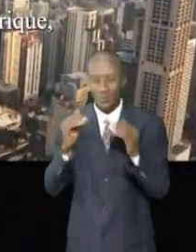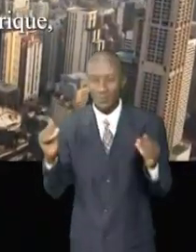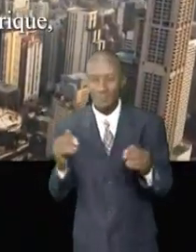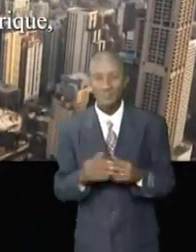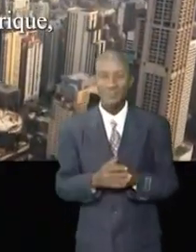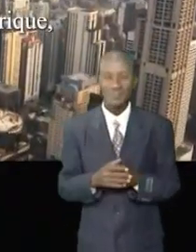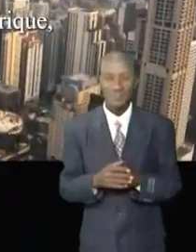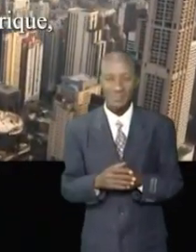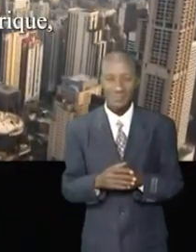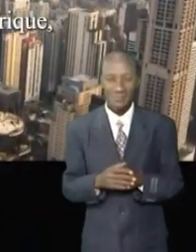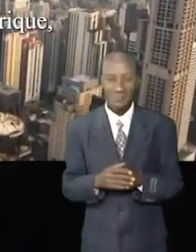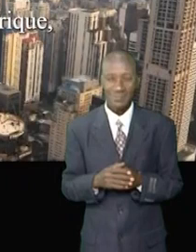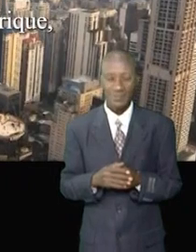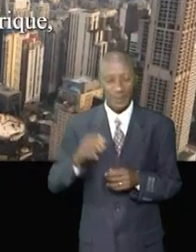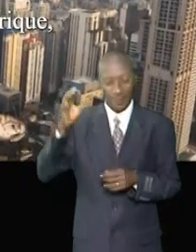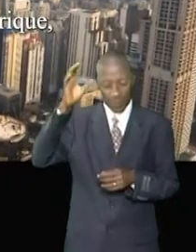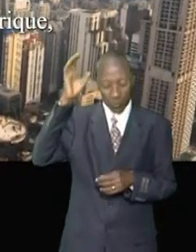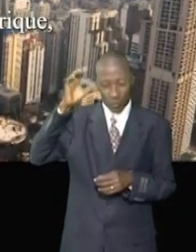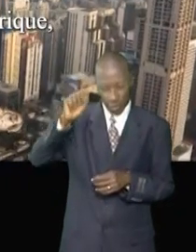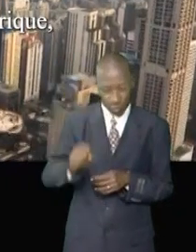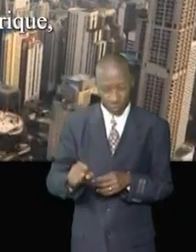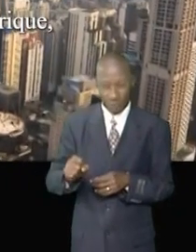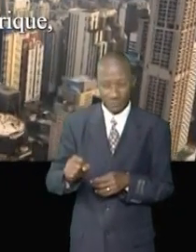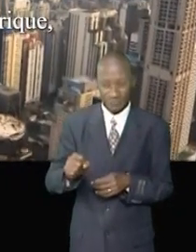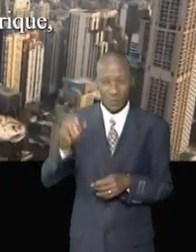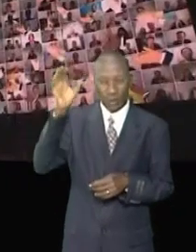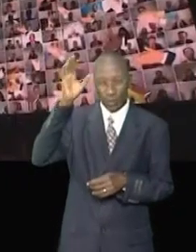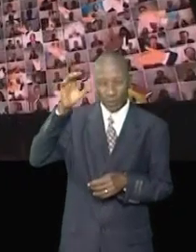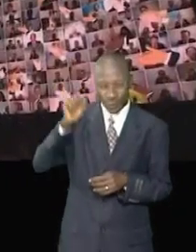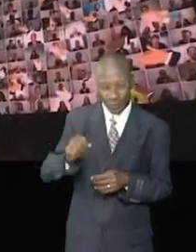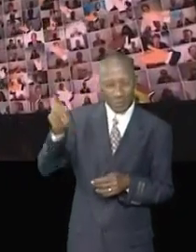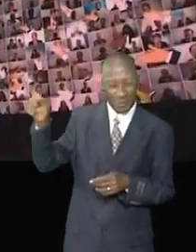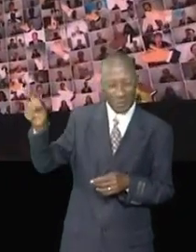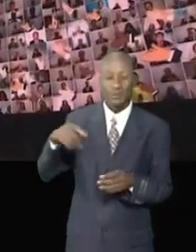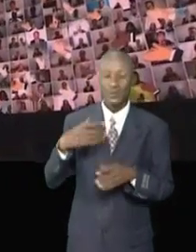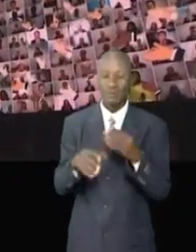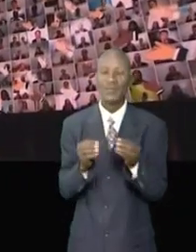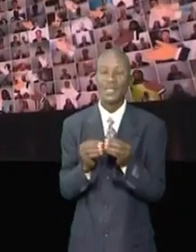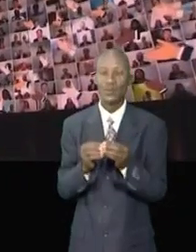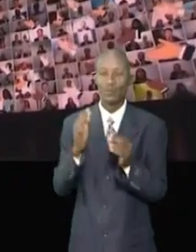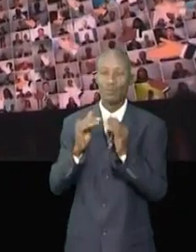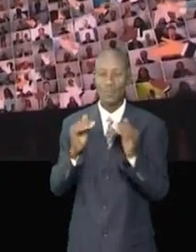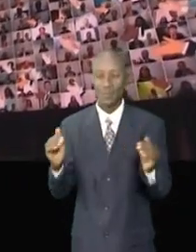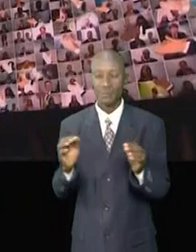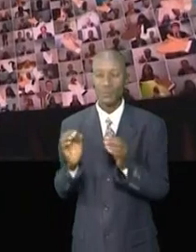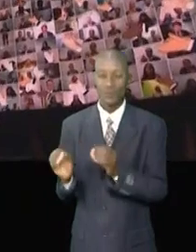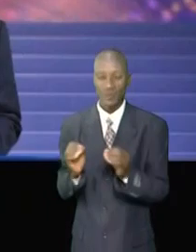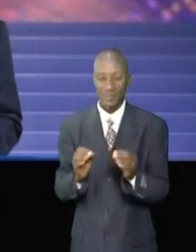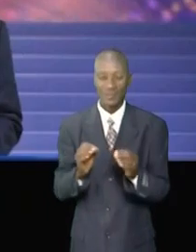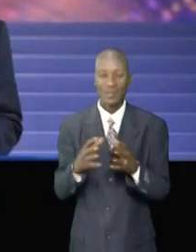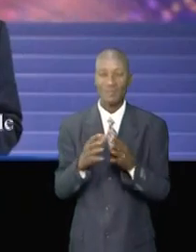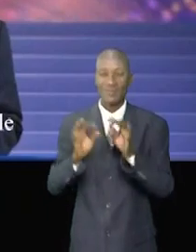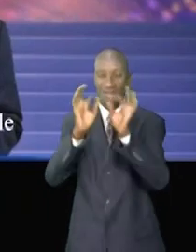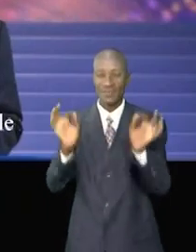Séoul, capitale de la Corée du Sud, va abriter le 5e rallye de l'espoir virtuel organisé par la Fédération pour la paix universelle